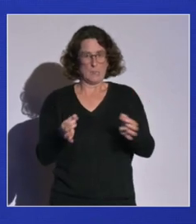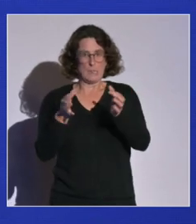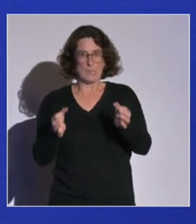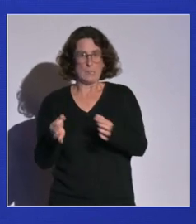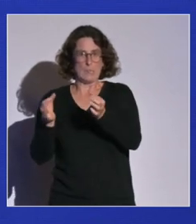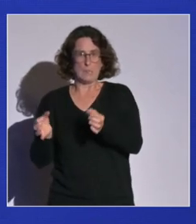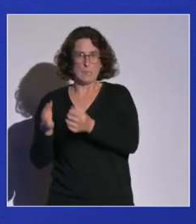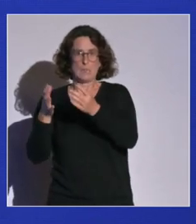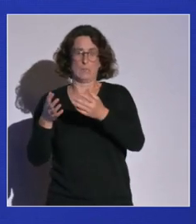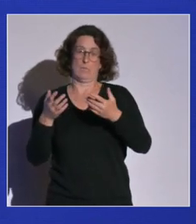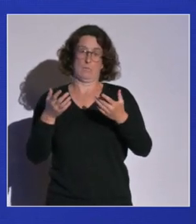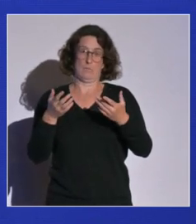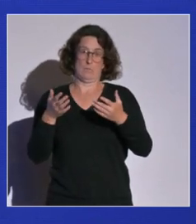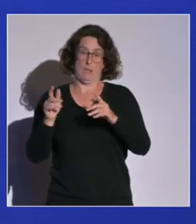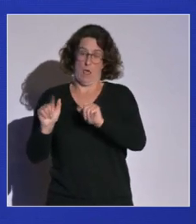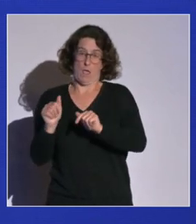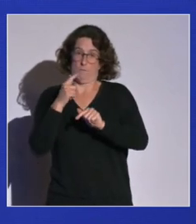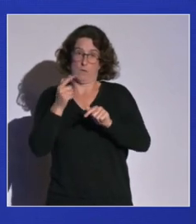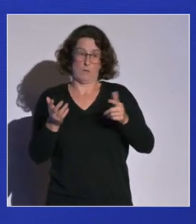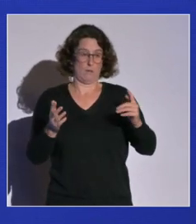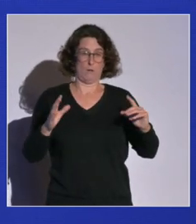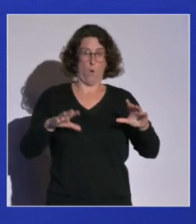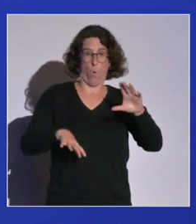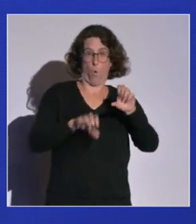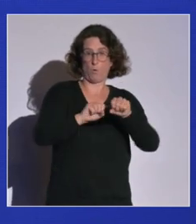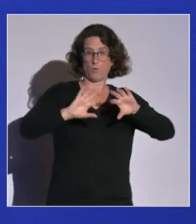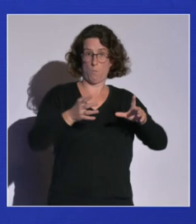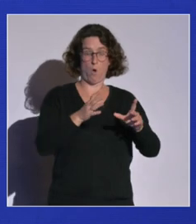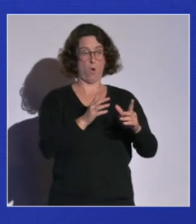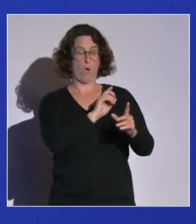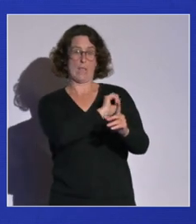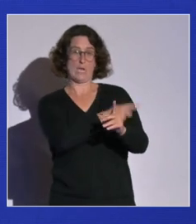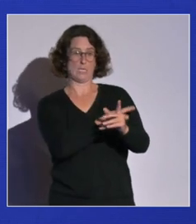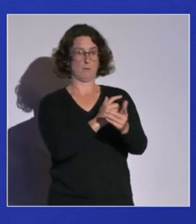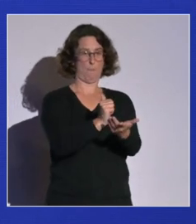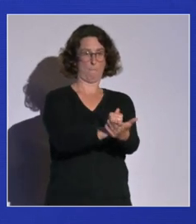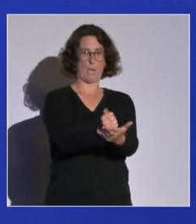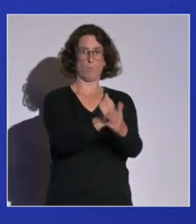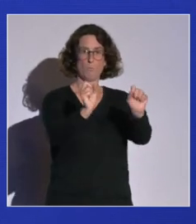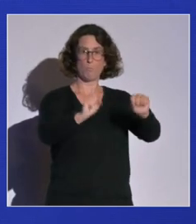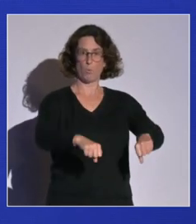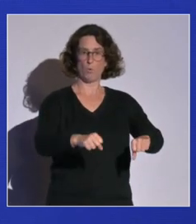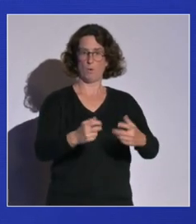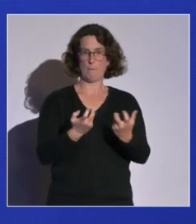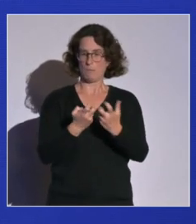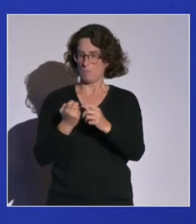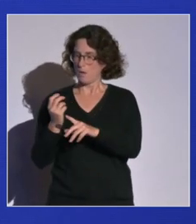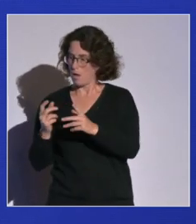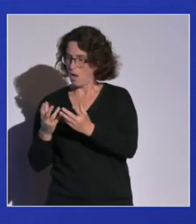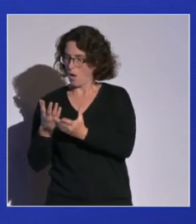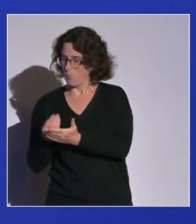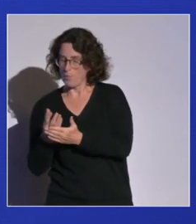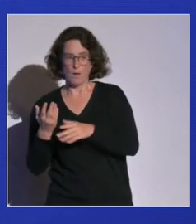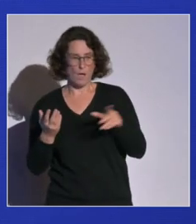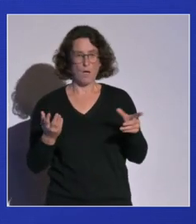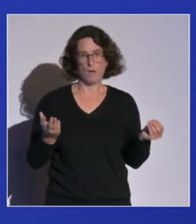production d'énergie pilotable, qu'on injecte quand on en a besoin. Il se trouve que la seule énergie pilotable